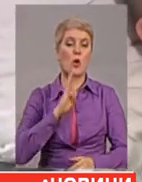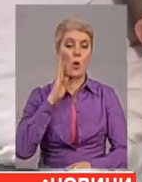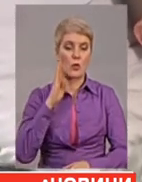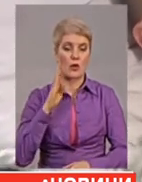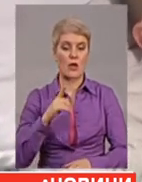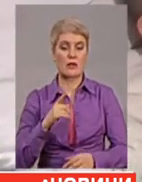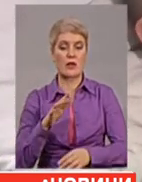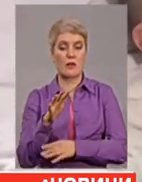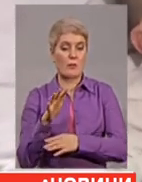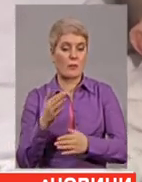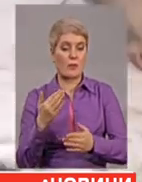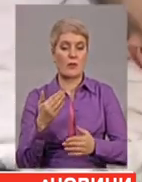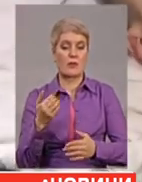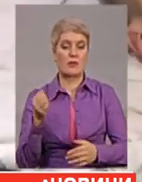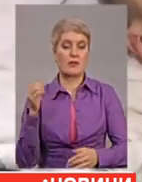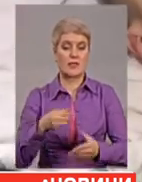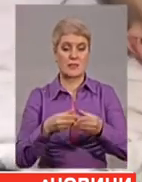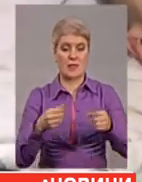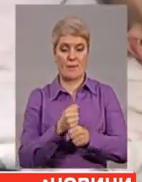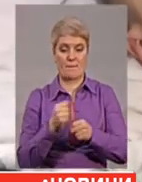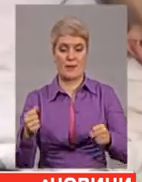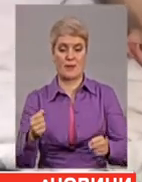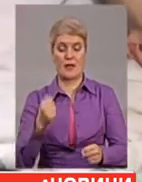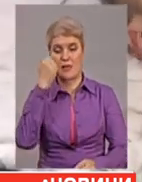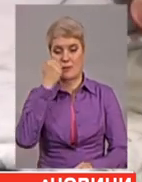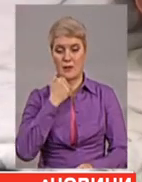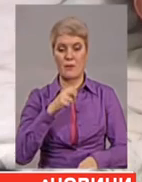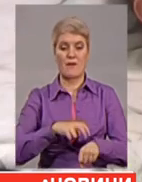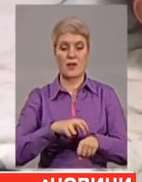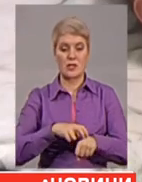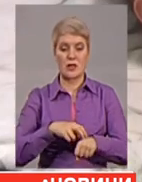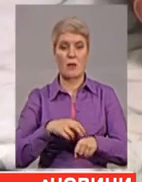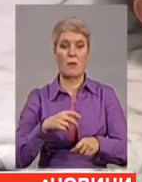вони випустили, мабуть, там пару тисяч цих мін. Нормально, спасибо врачам, осколки доставали майже всі.